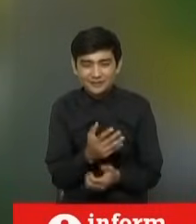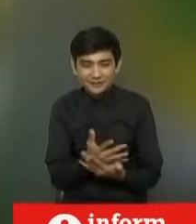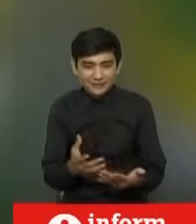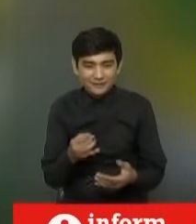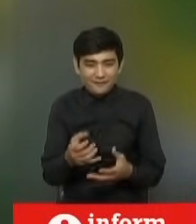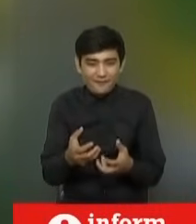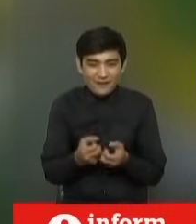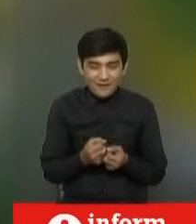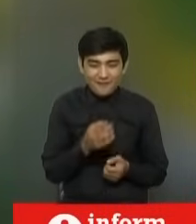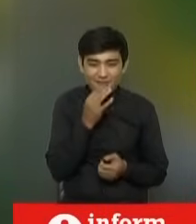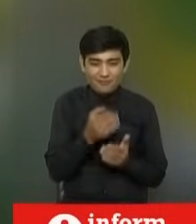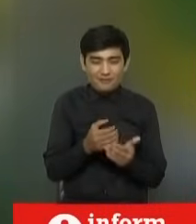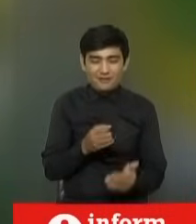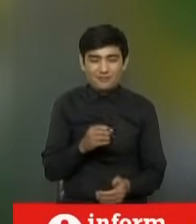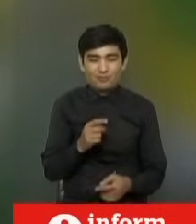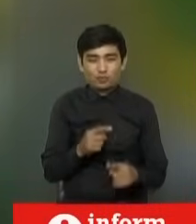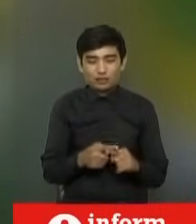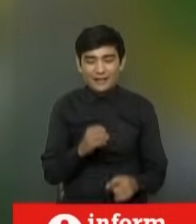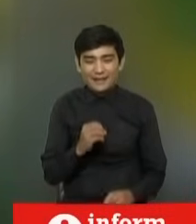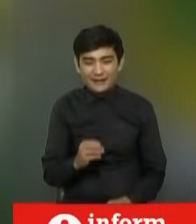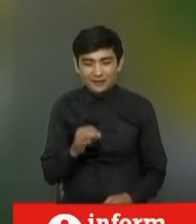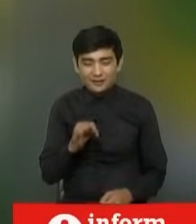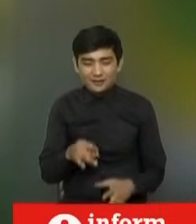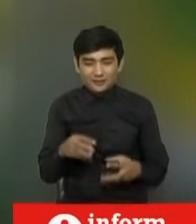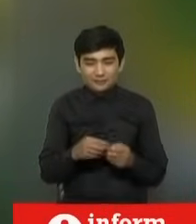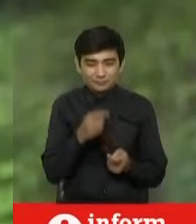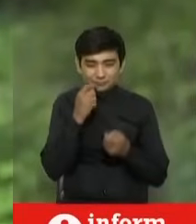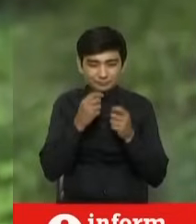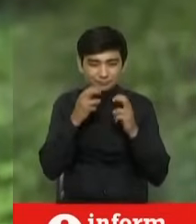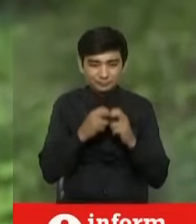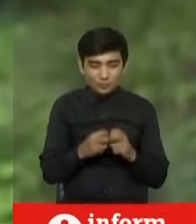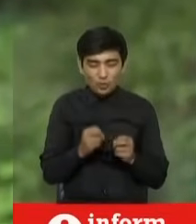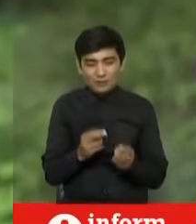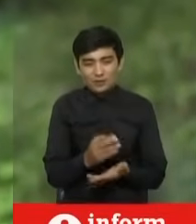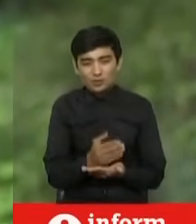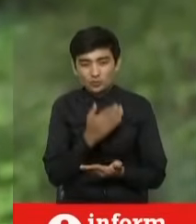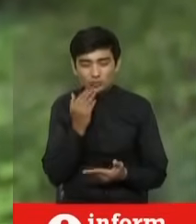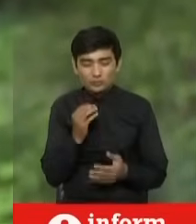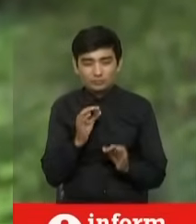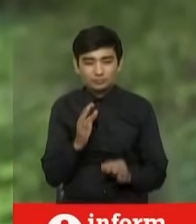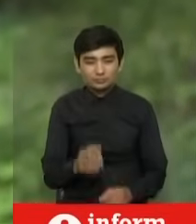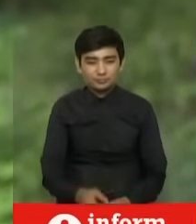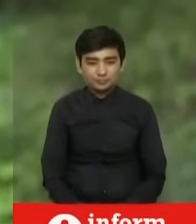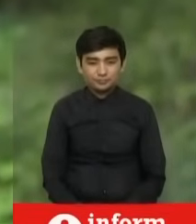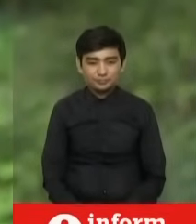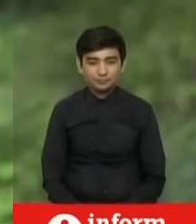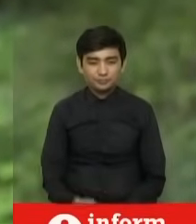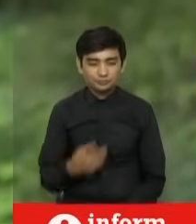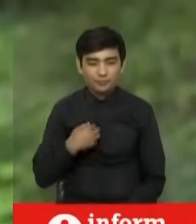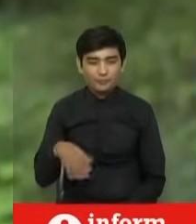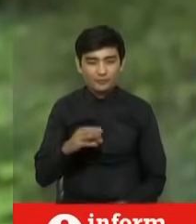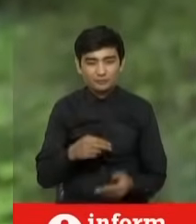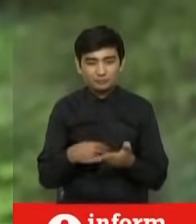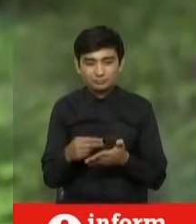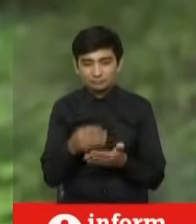получает статус добавки Е, оно проходит тщательные тесты на безопасность. На стадии реализации мы проверяем его в ходе контрольного